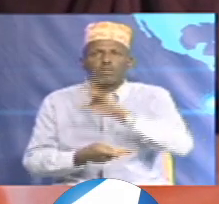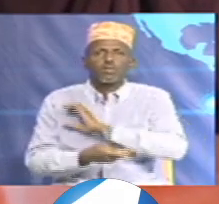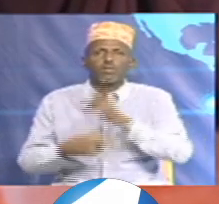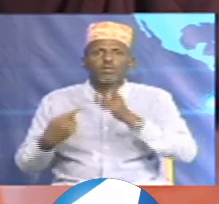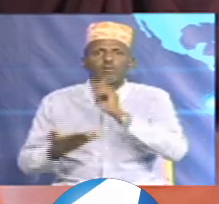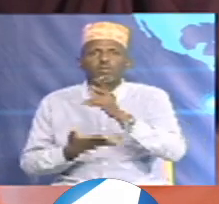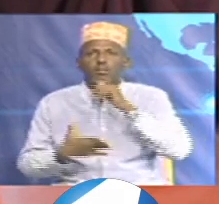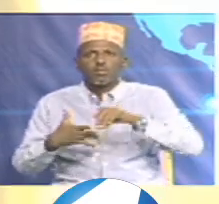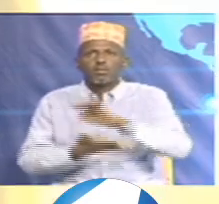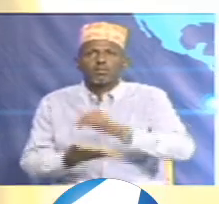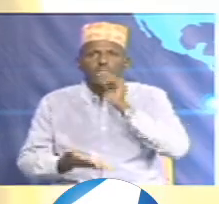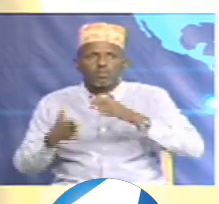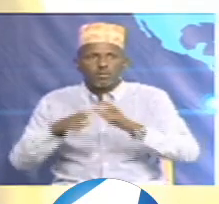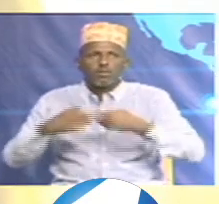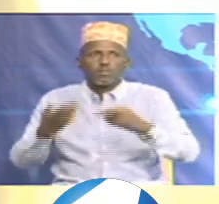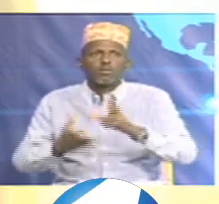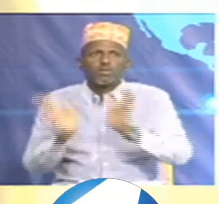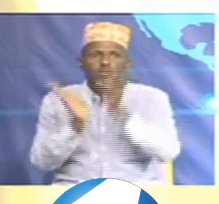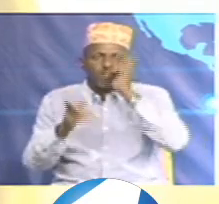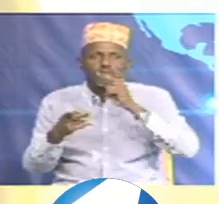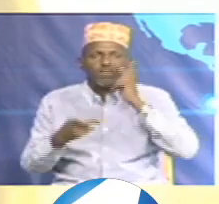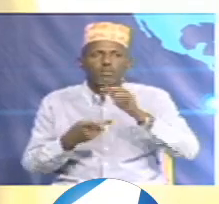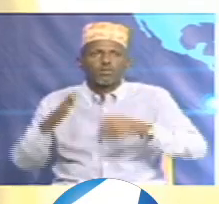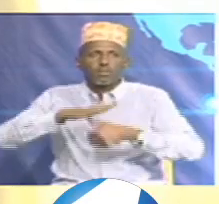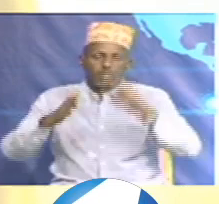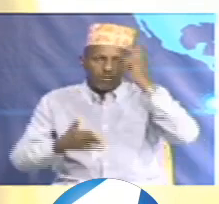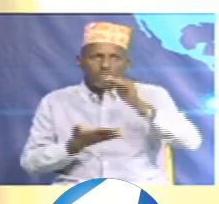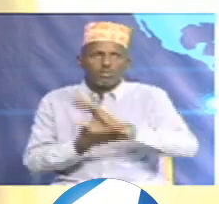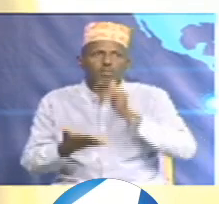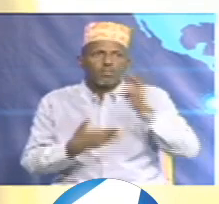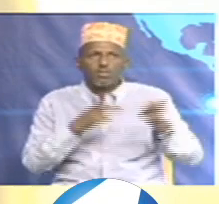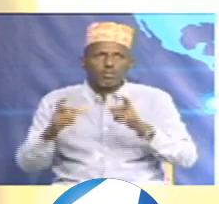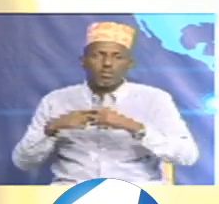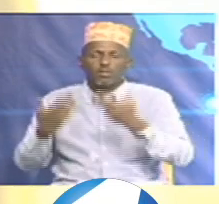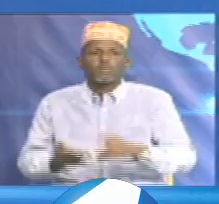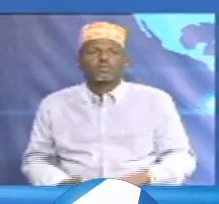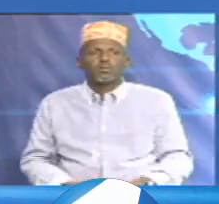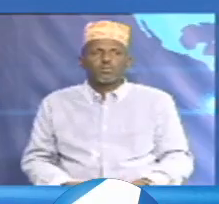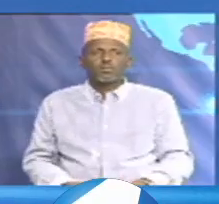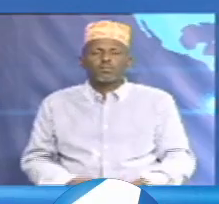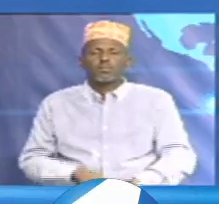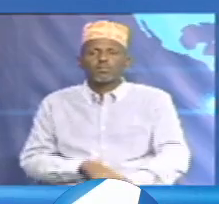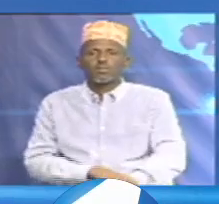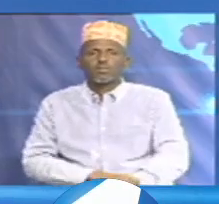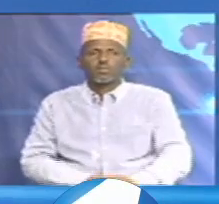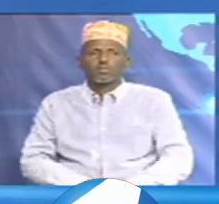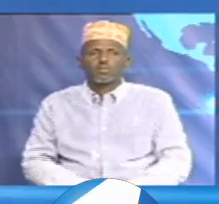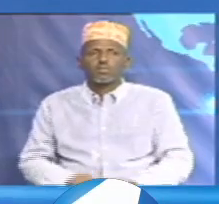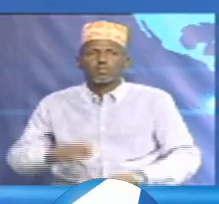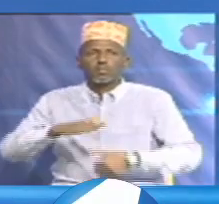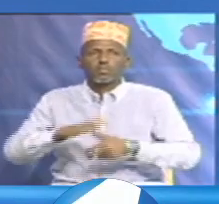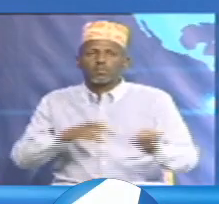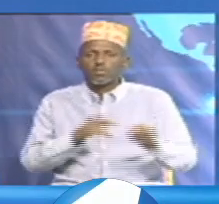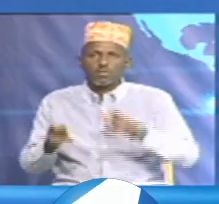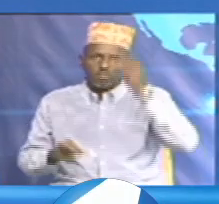beaucoup de dynamisme aux activités sociopolitiques, éducatives et économiques. Je vous